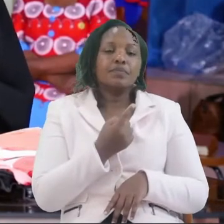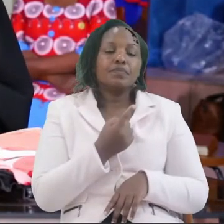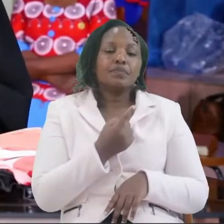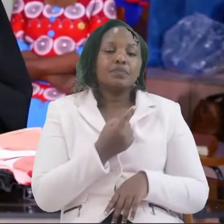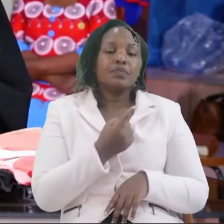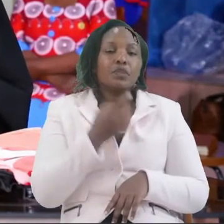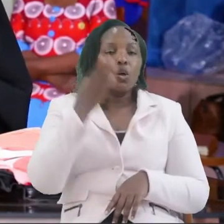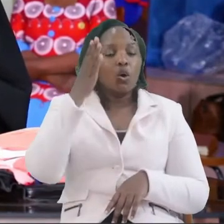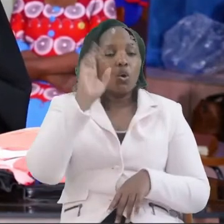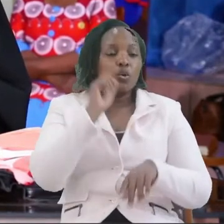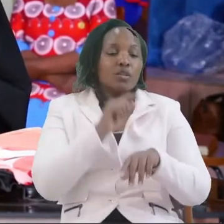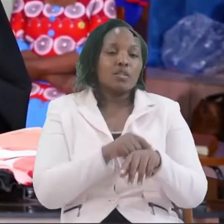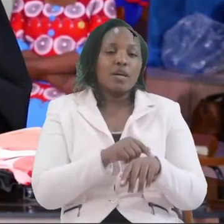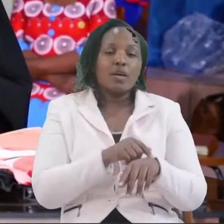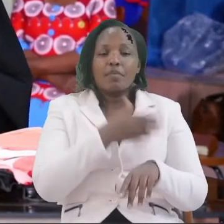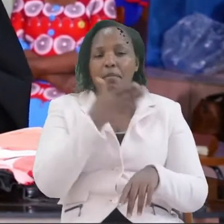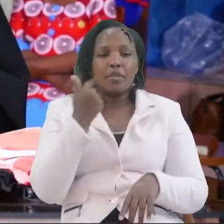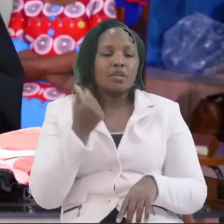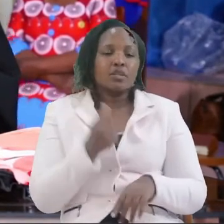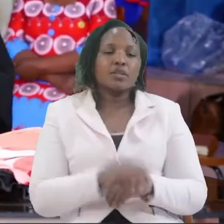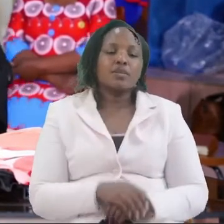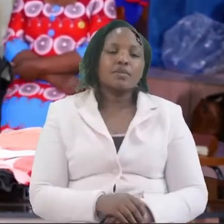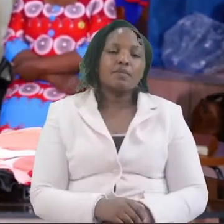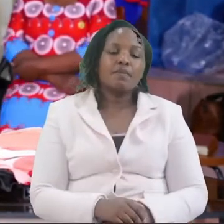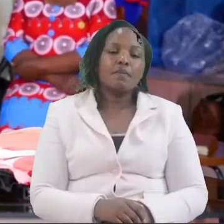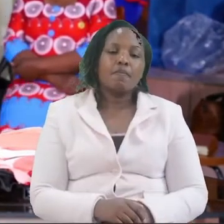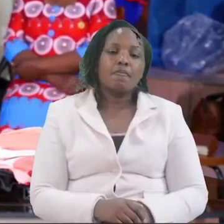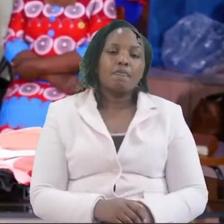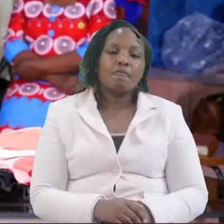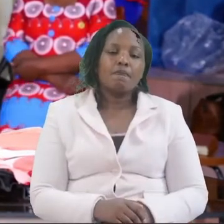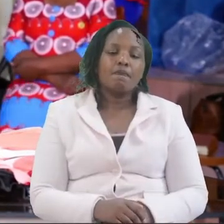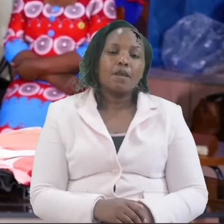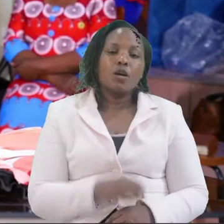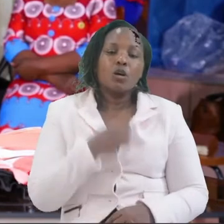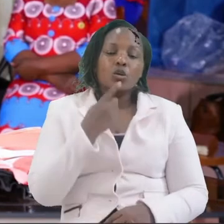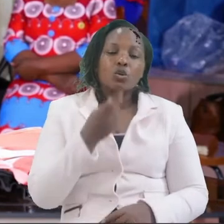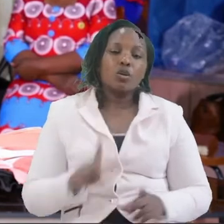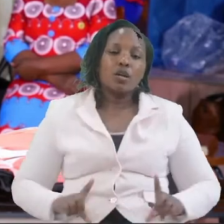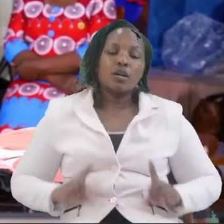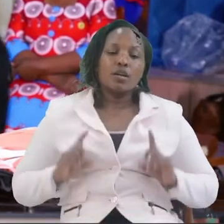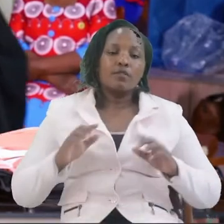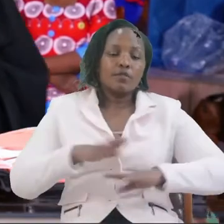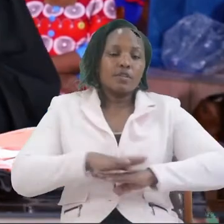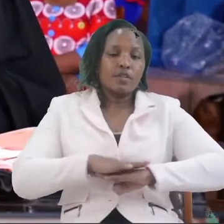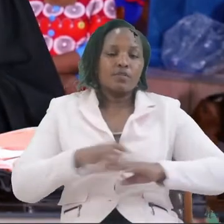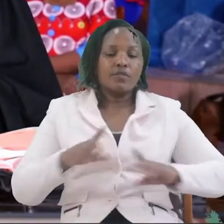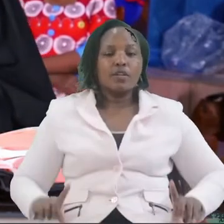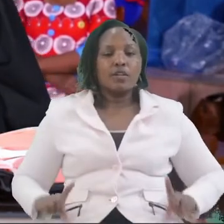wa Mungu ndiye unayefaa. Na tunaambiwa tukae maisha ya kuridhika, kwa sababu